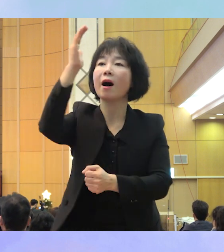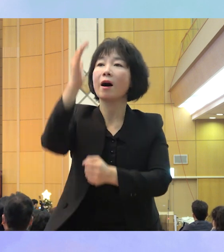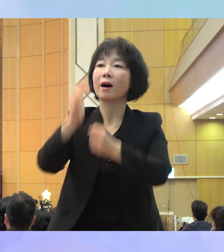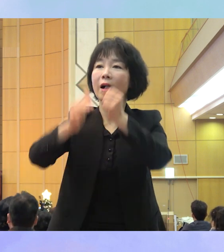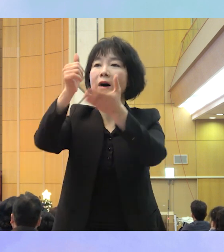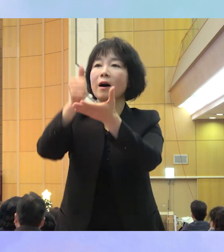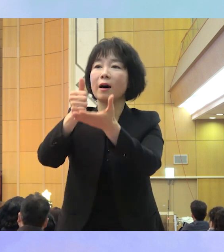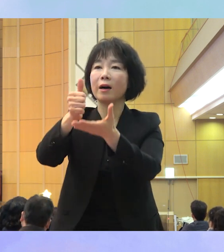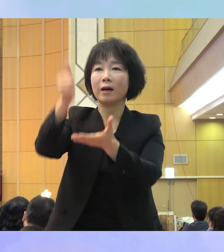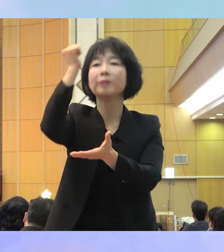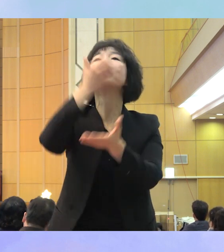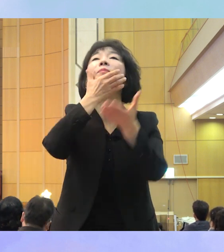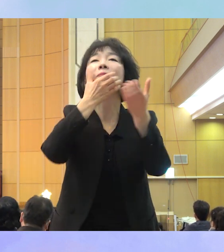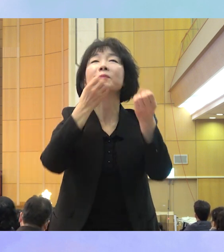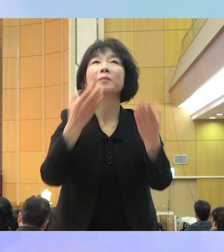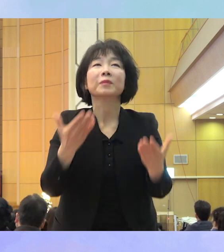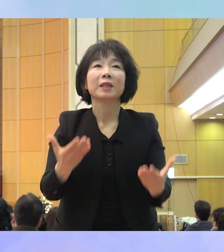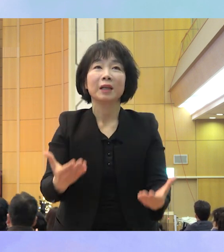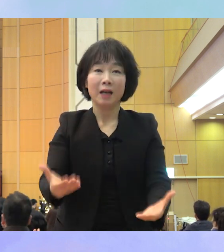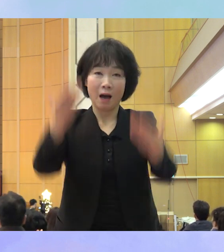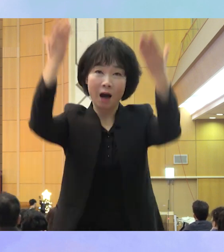형통하리라.